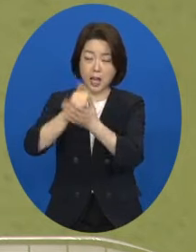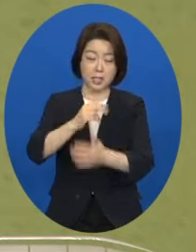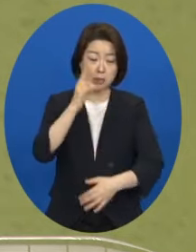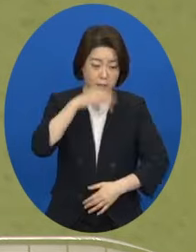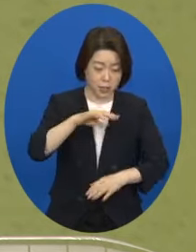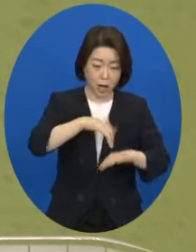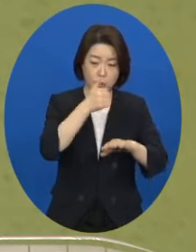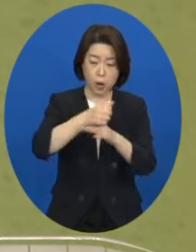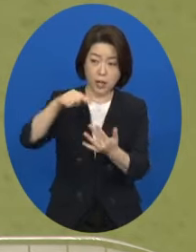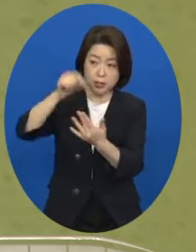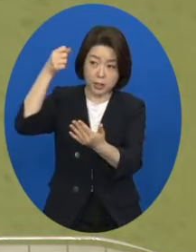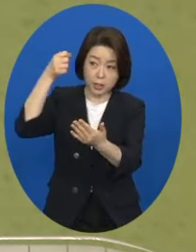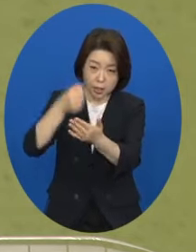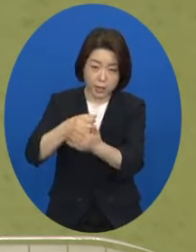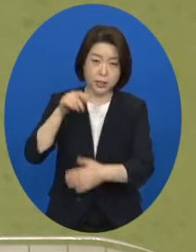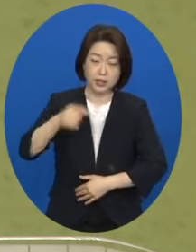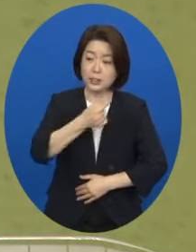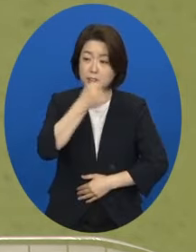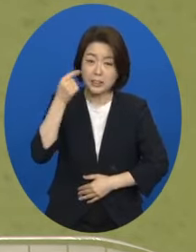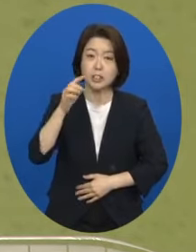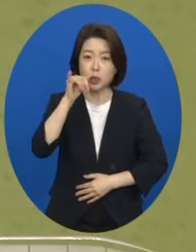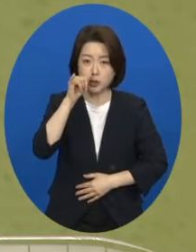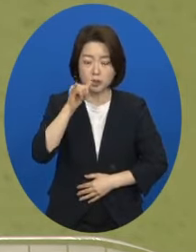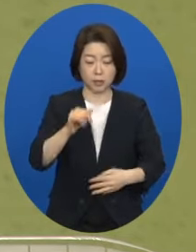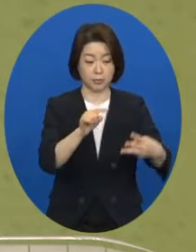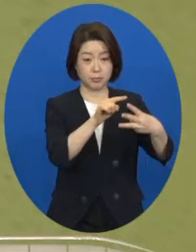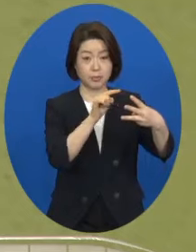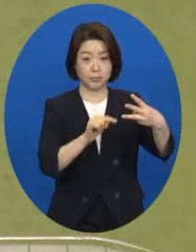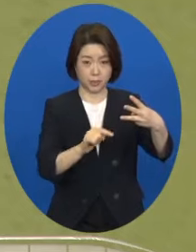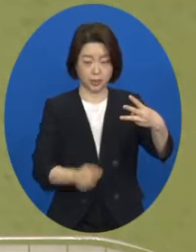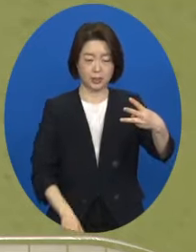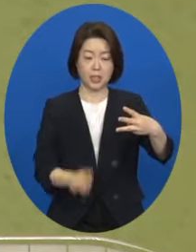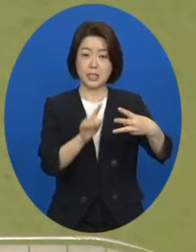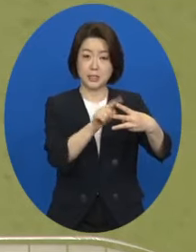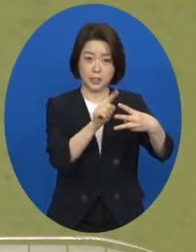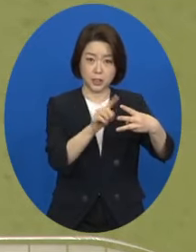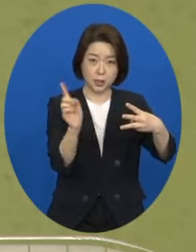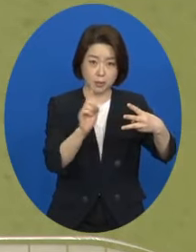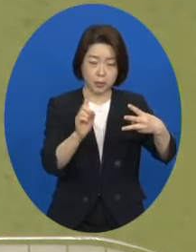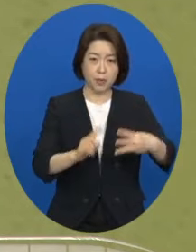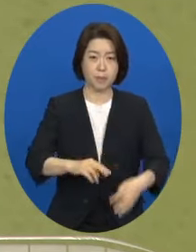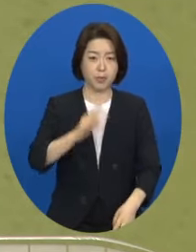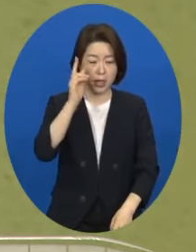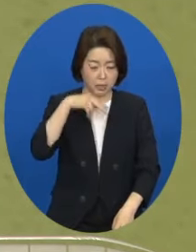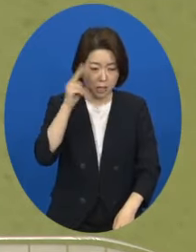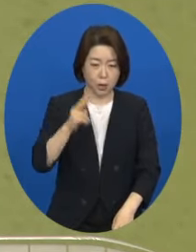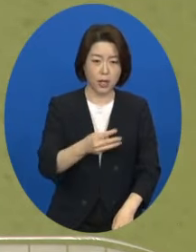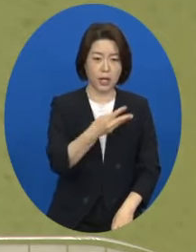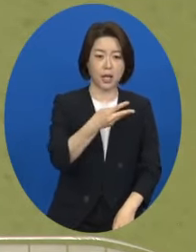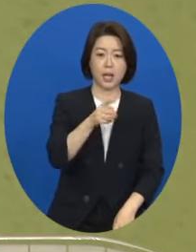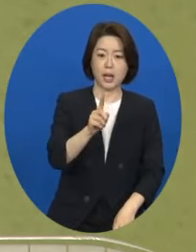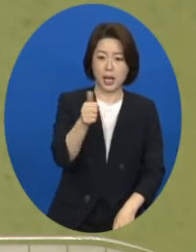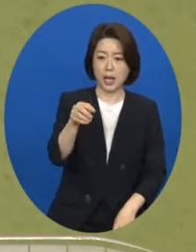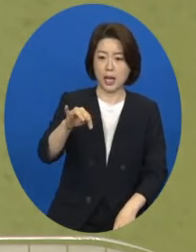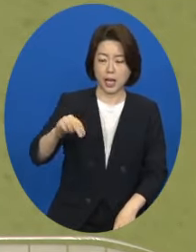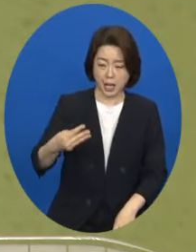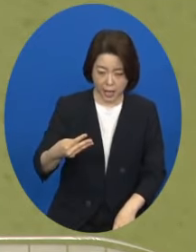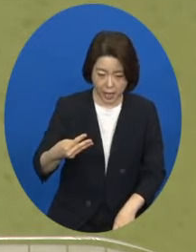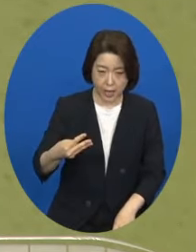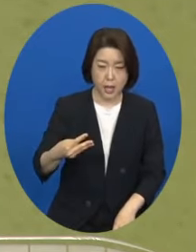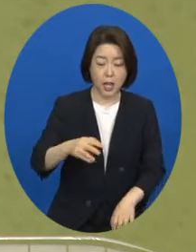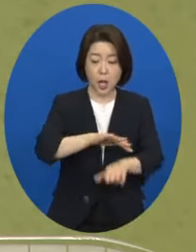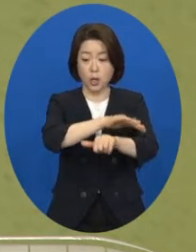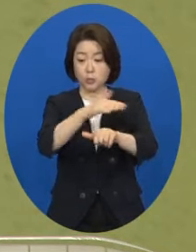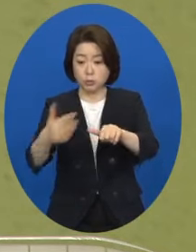그래서 사울로 하여금 믿게끔 하기 위해서 세 가지 증거를 주시는데, 첫 번째가 사울이 라헬의 무덤 근처에서 잃어버렸던